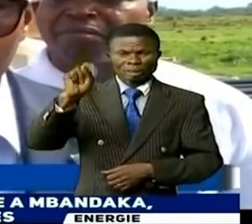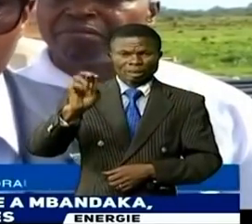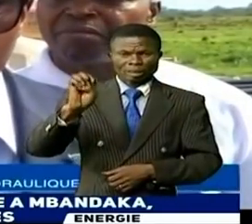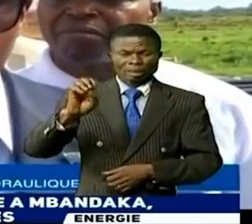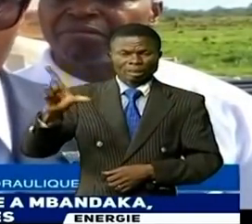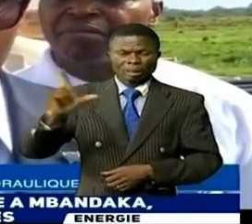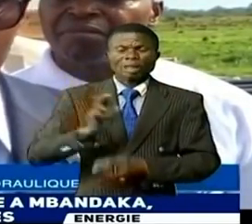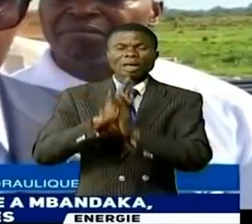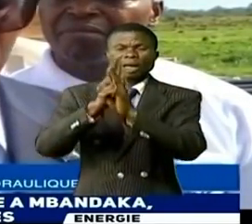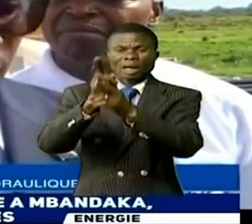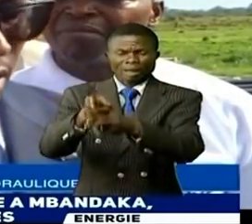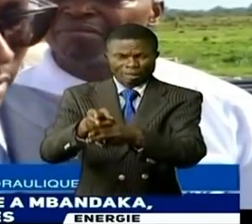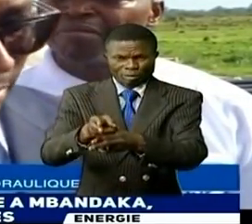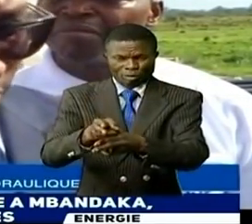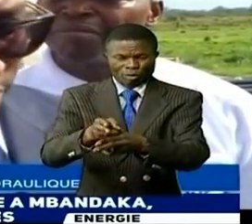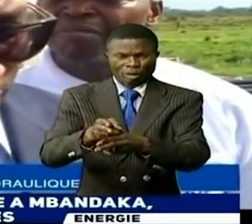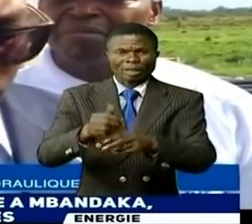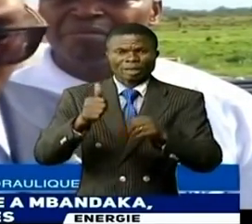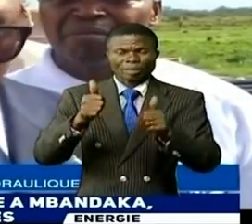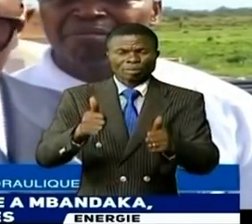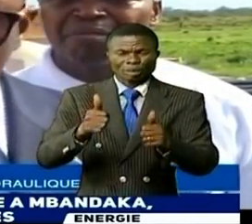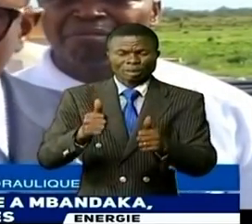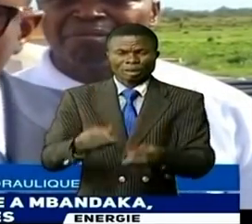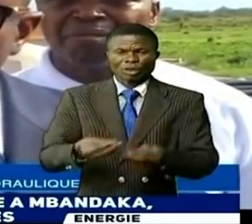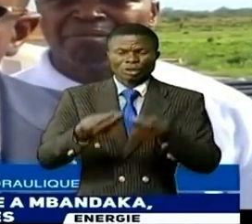réagi en apportant